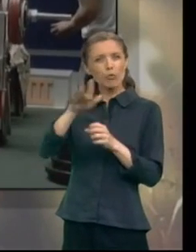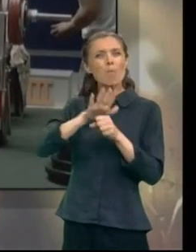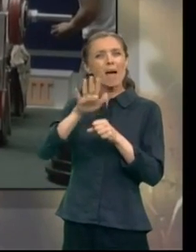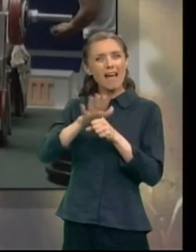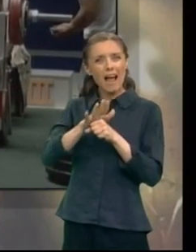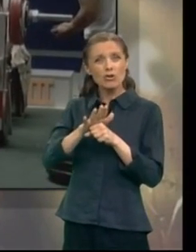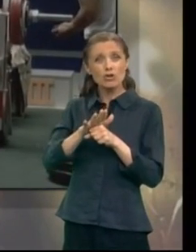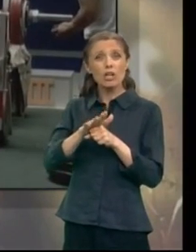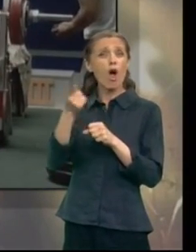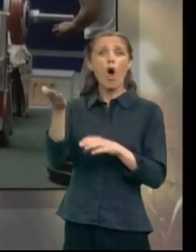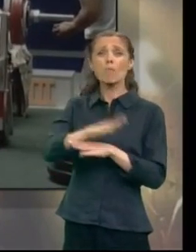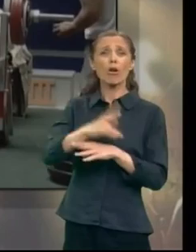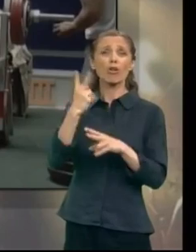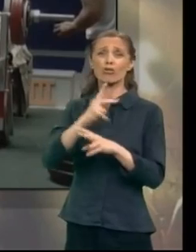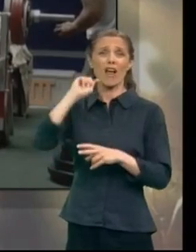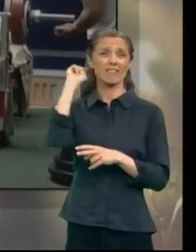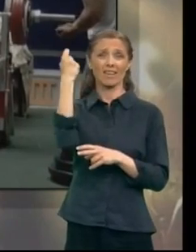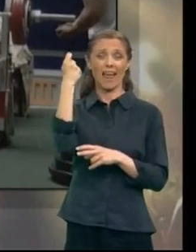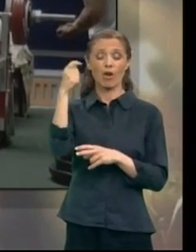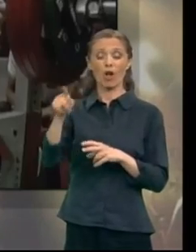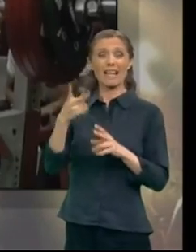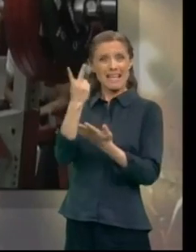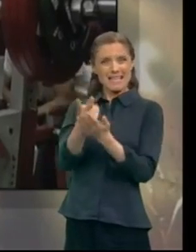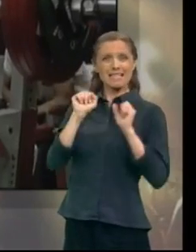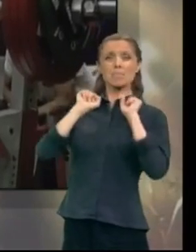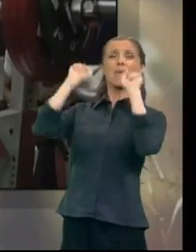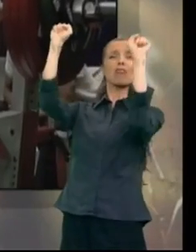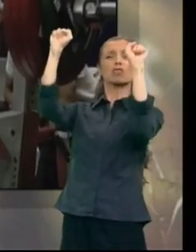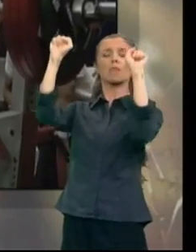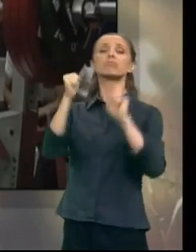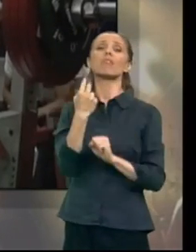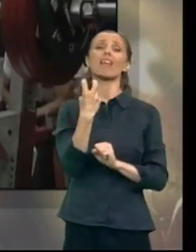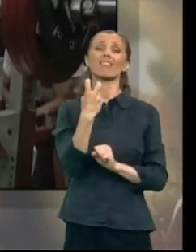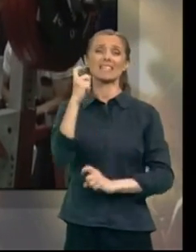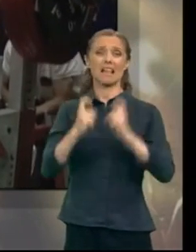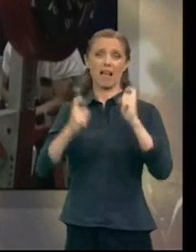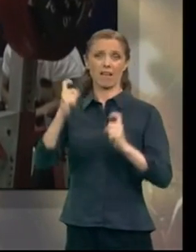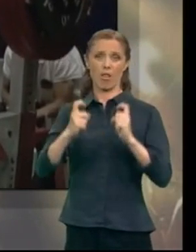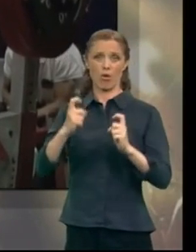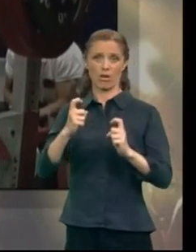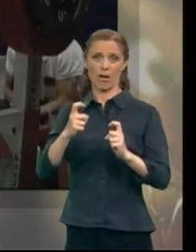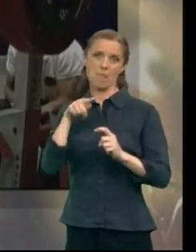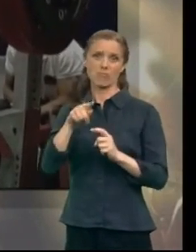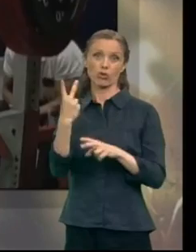još jedan državni rekord. Iz benča je podigao 200 kilograma.